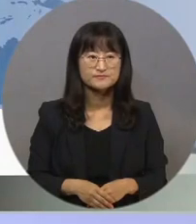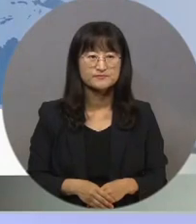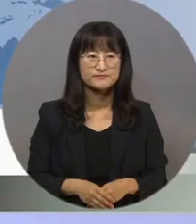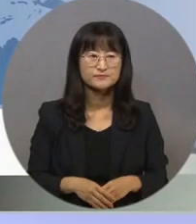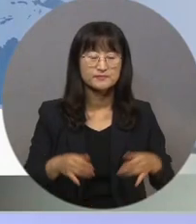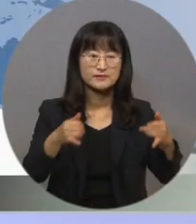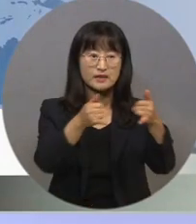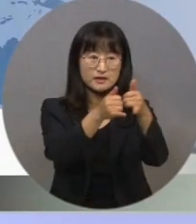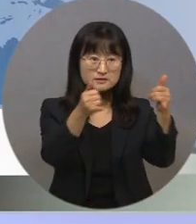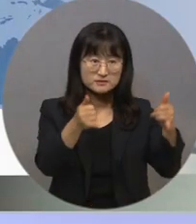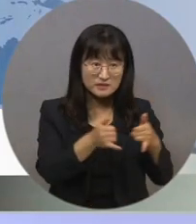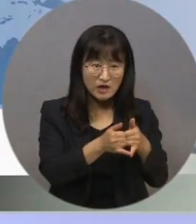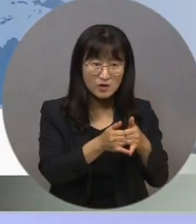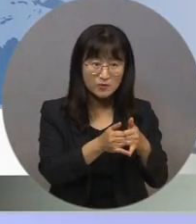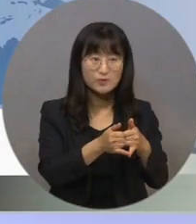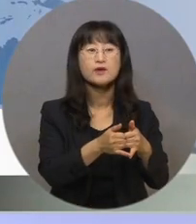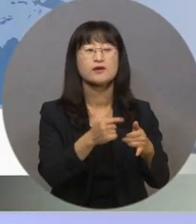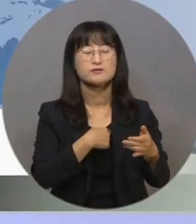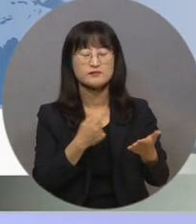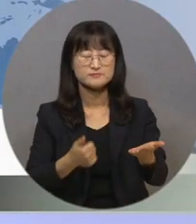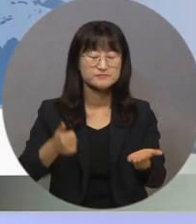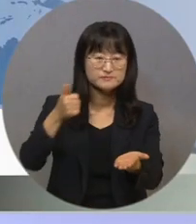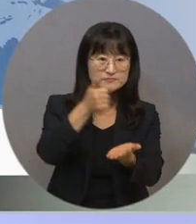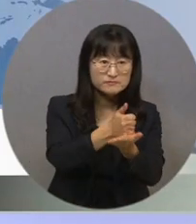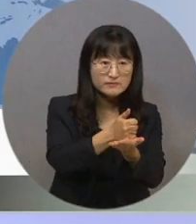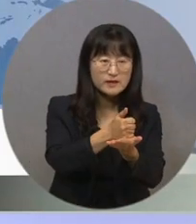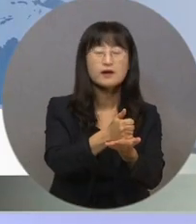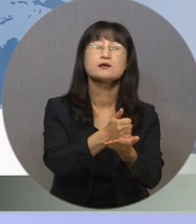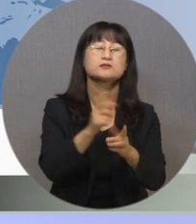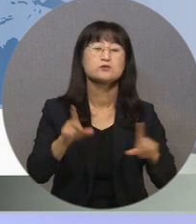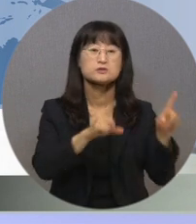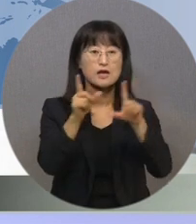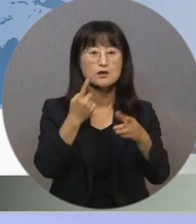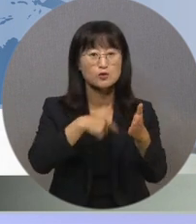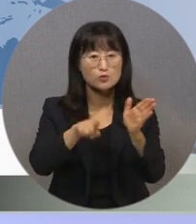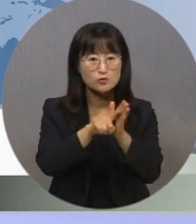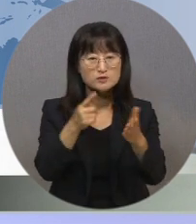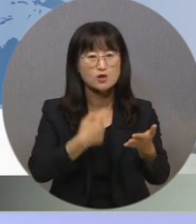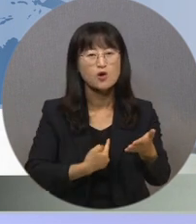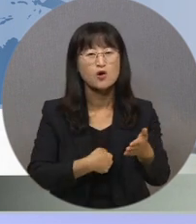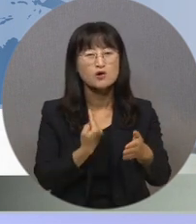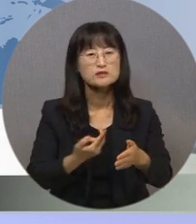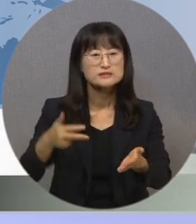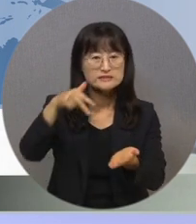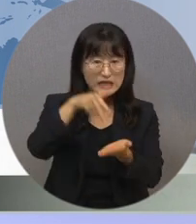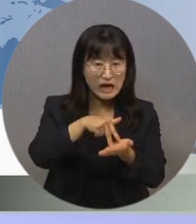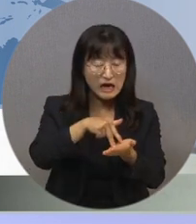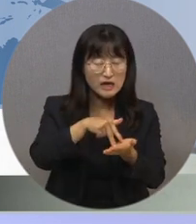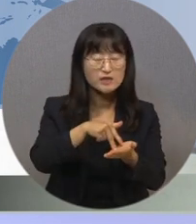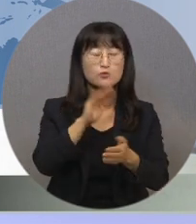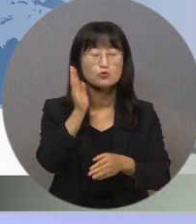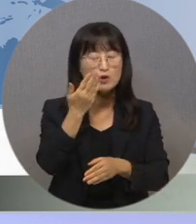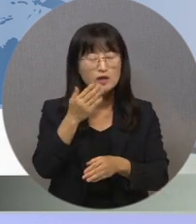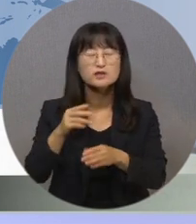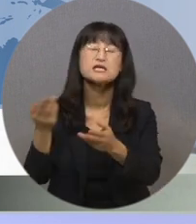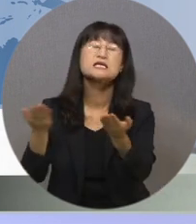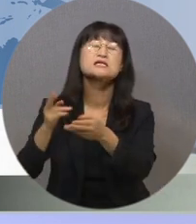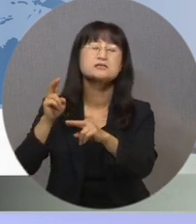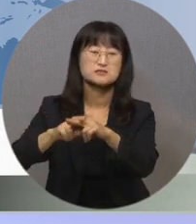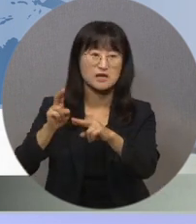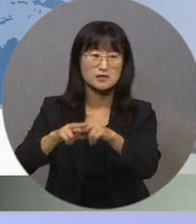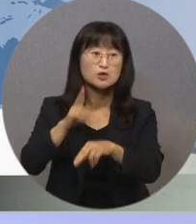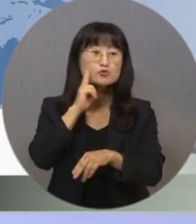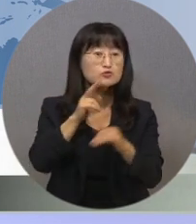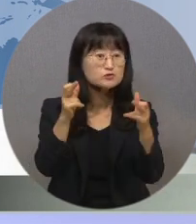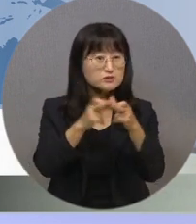사회에 나와 이 당당한 구성원으로서 살아갈 수 있도록 자립의 근간이 되어주는 일자리. 중증장애인 생산품